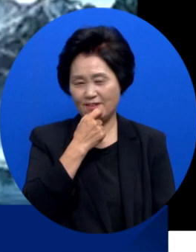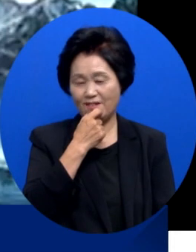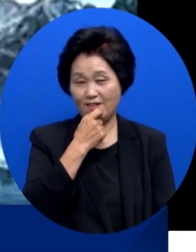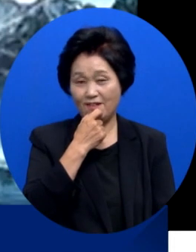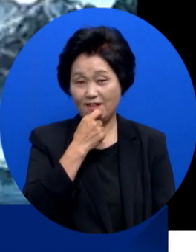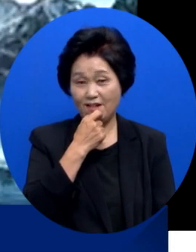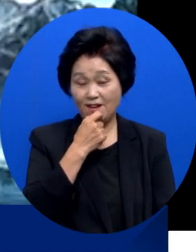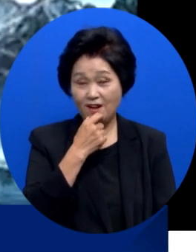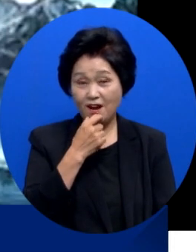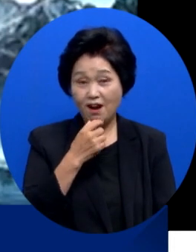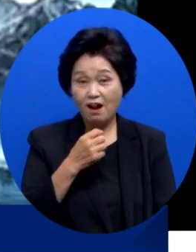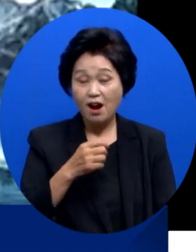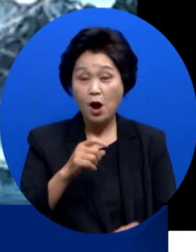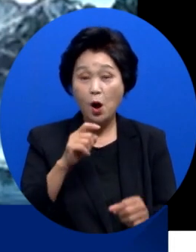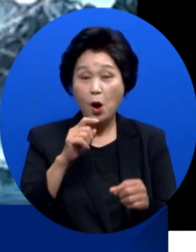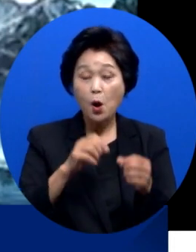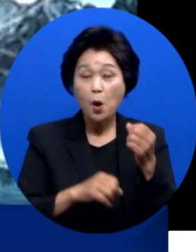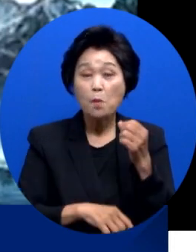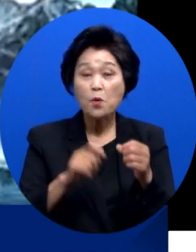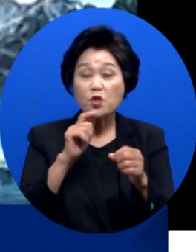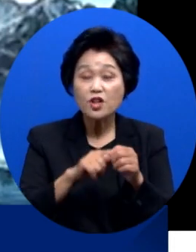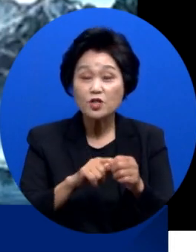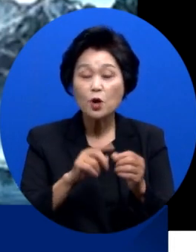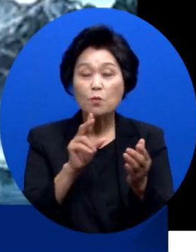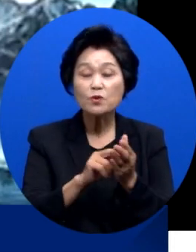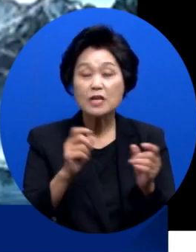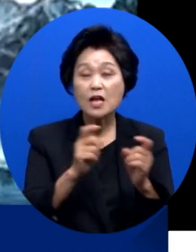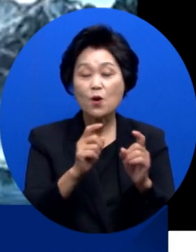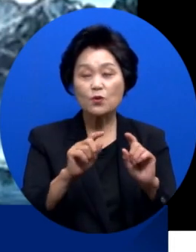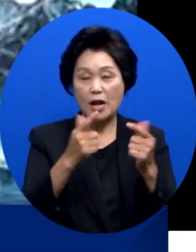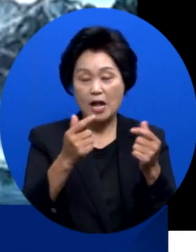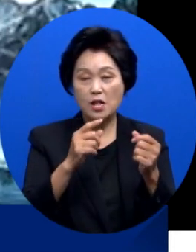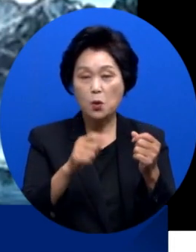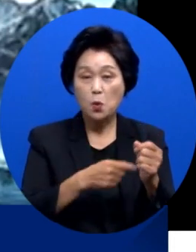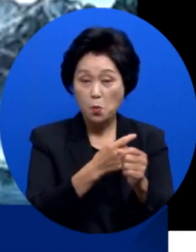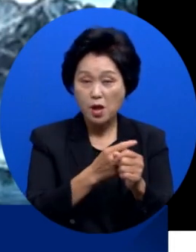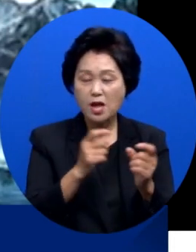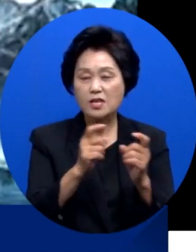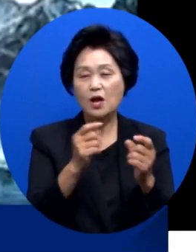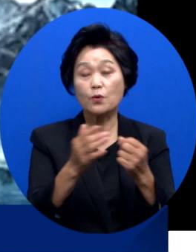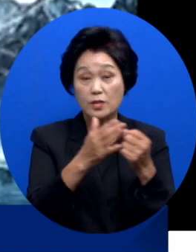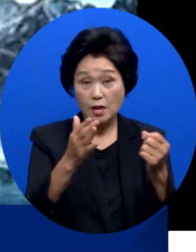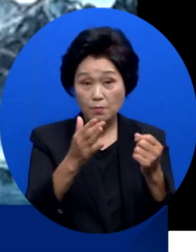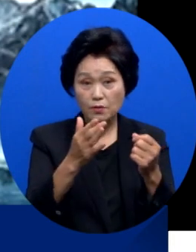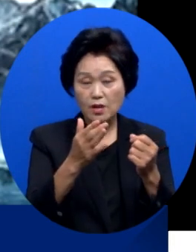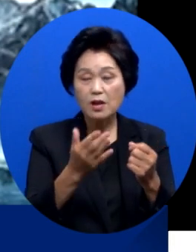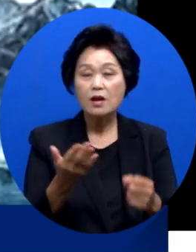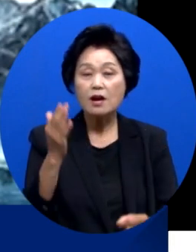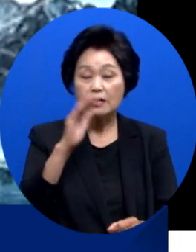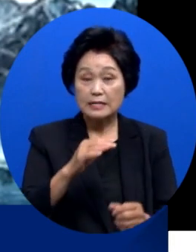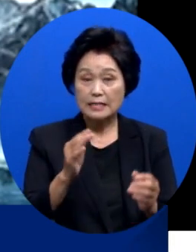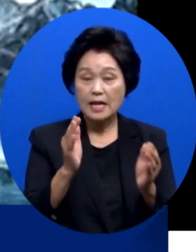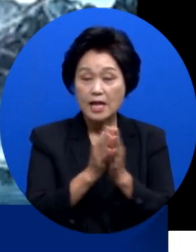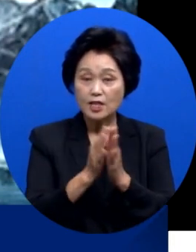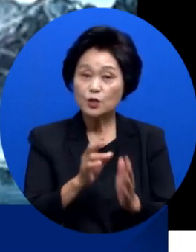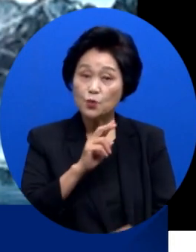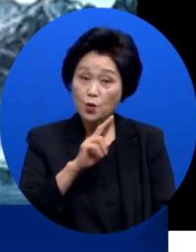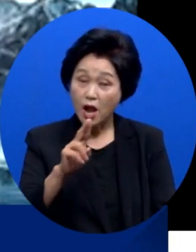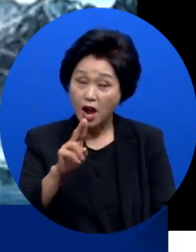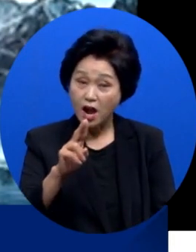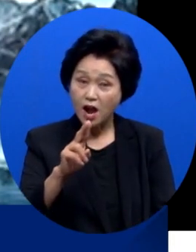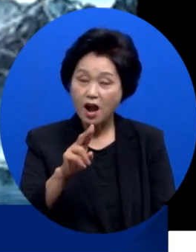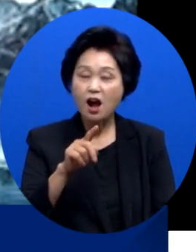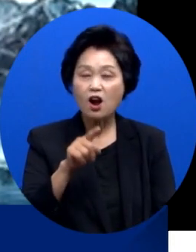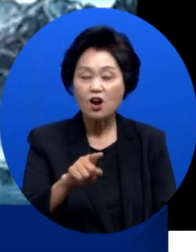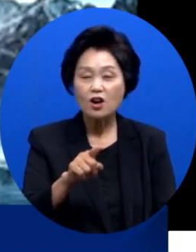꽤 b 본질적 그래가지고 마 자주 갔다 보니까 싫었는데 그가 친구야 그 한마디가 모든것 용납 해주더라구요